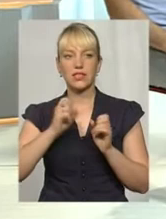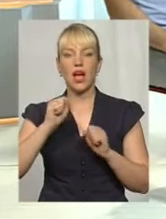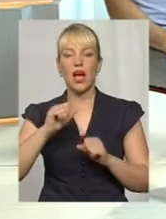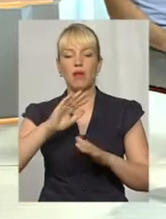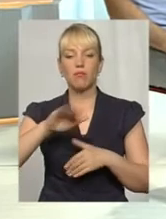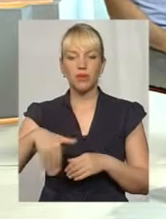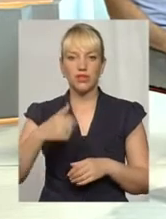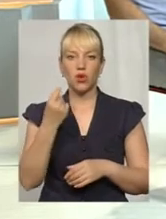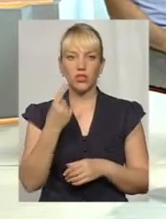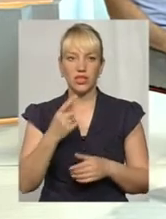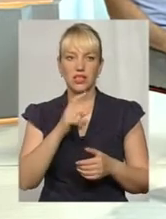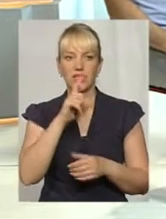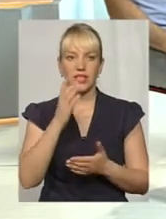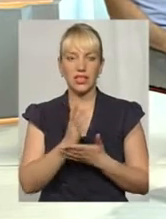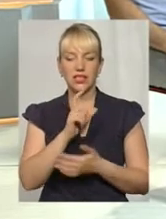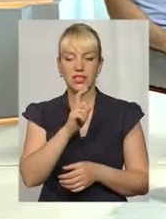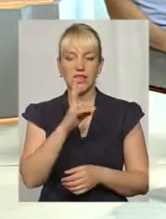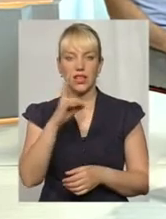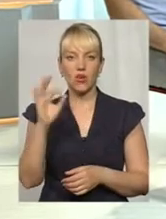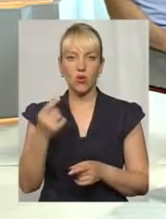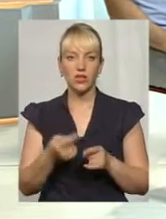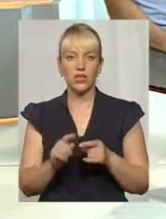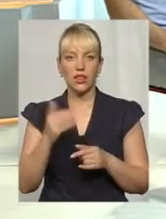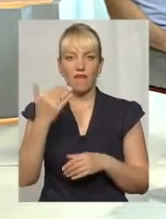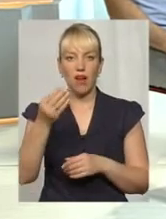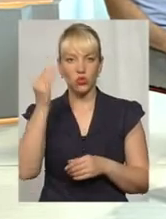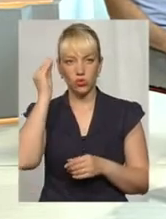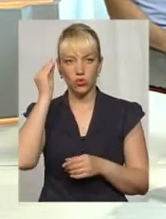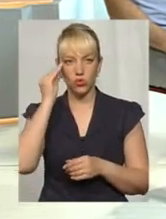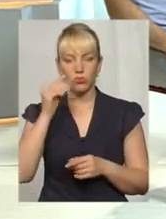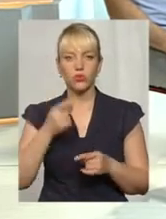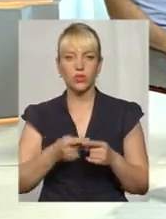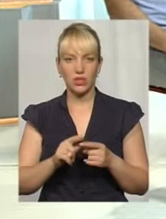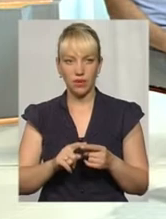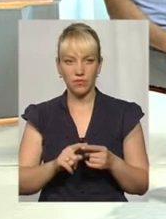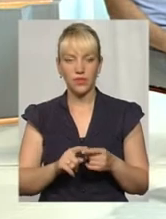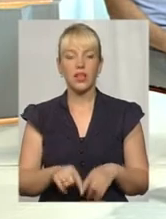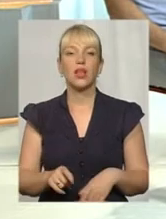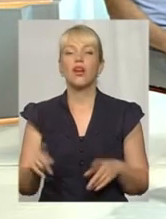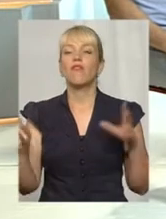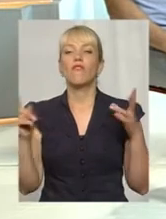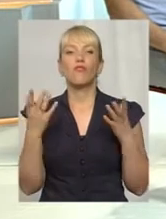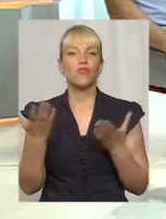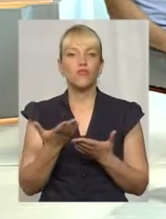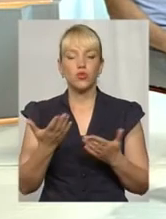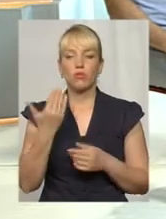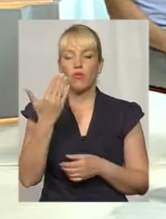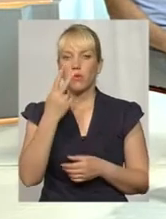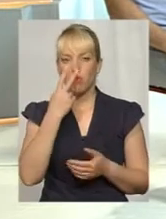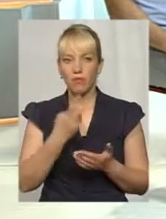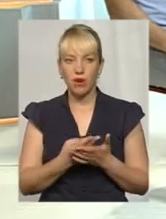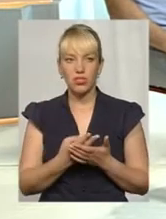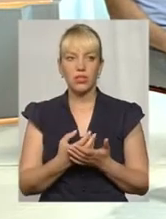є зовнішнє незалежне оцінювання, на вашу думку, це в чому ж, власне, ще бачите